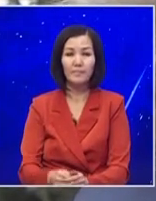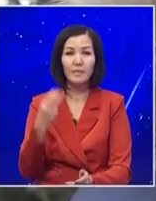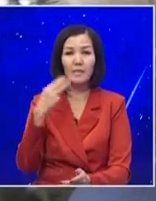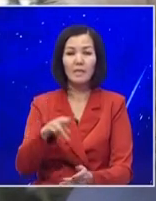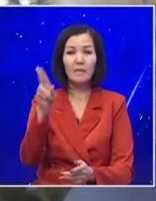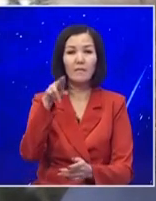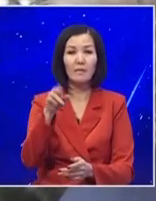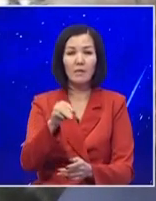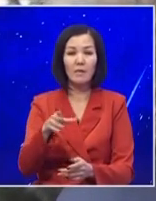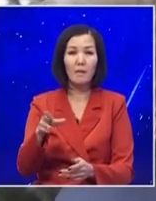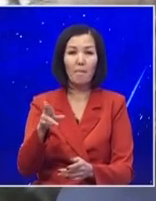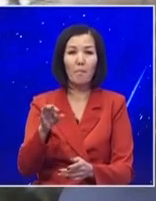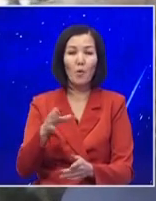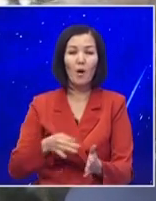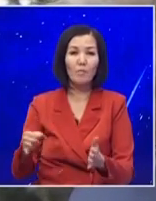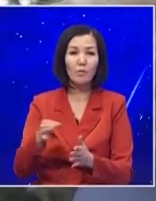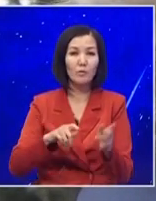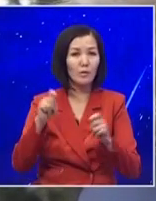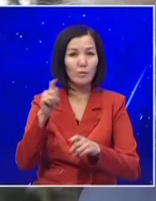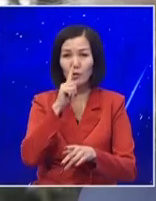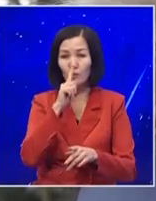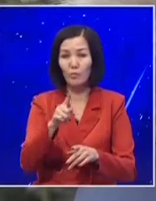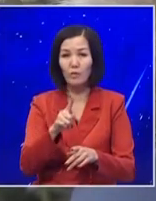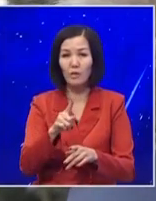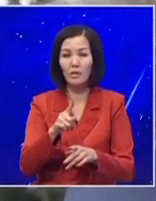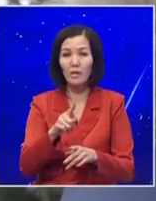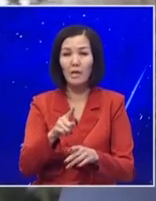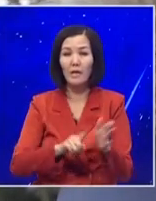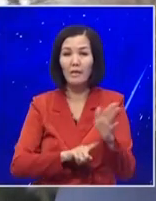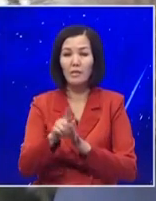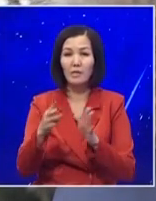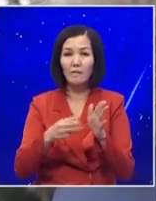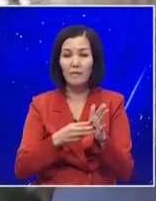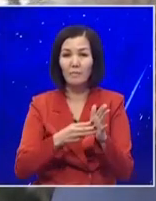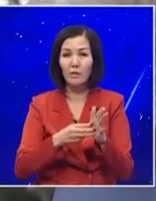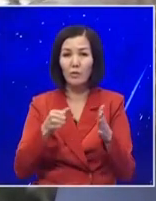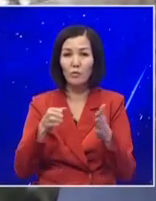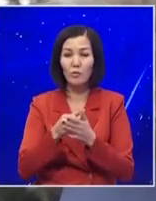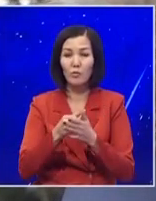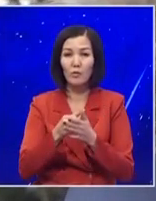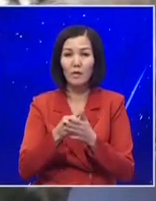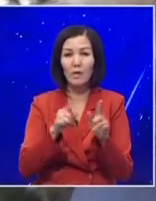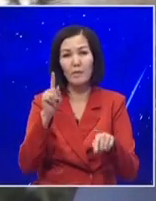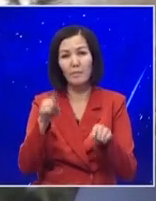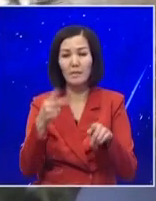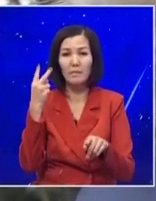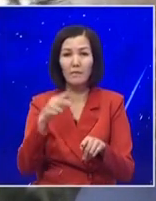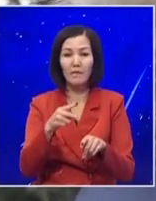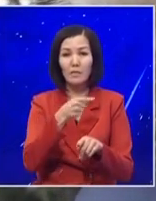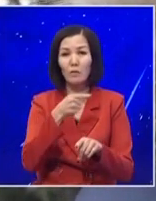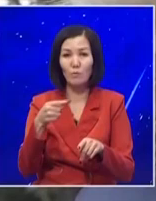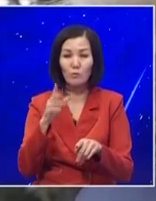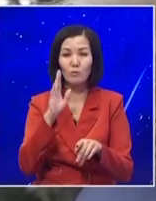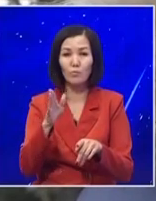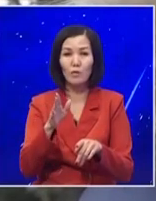30 декабря по области без осадков. Ночная температура от 8 до 13 градусов, местами до 20 градусов мороза. В